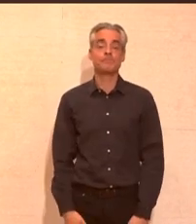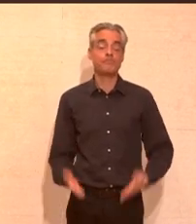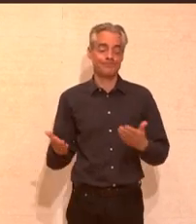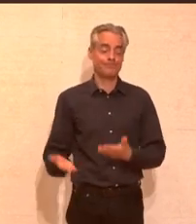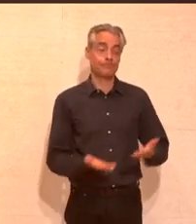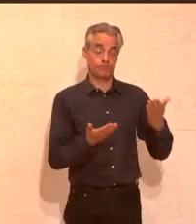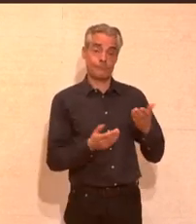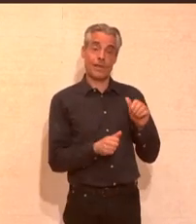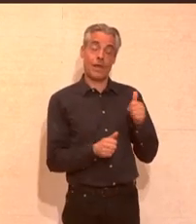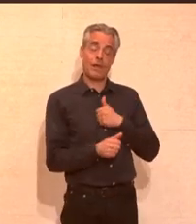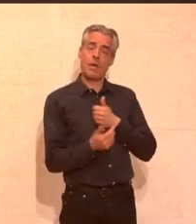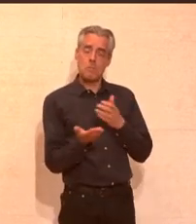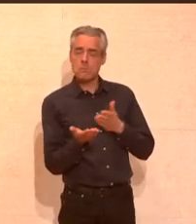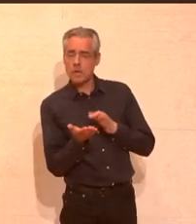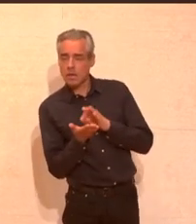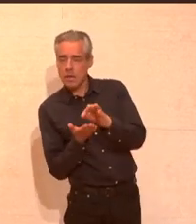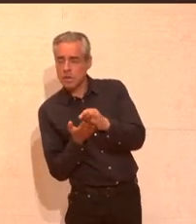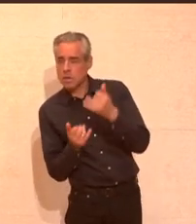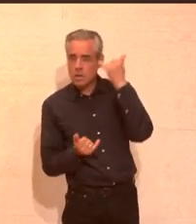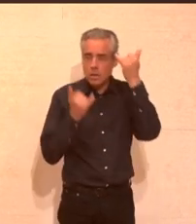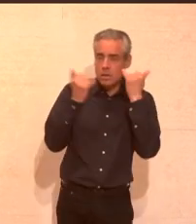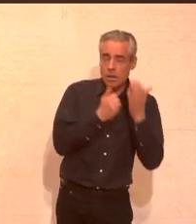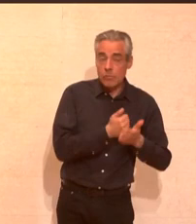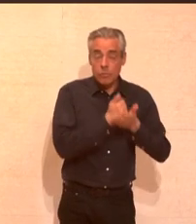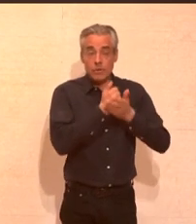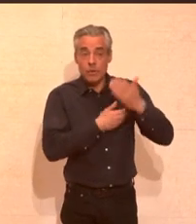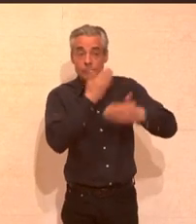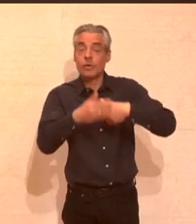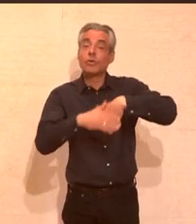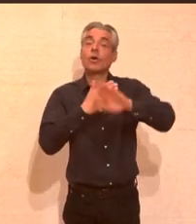Elles nous montreront aussi des pistes qui nous serviront dans nos classes.